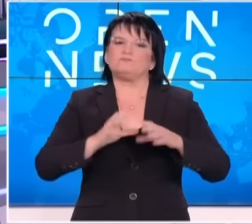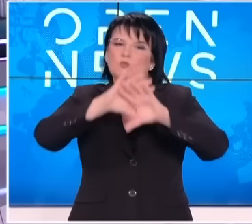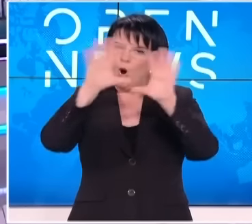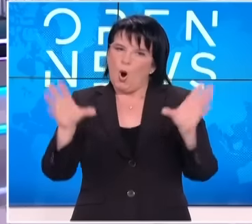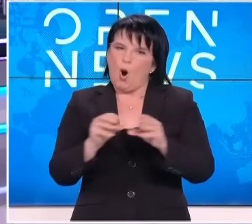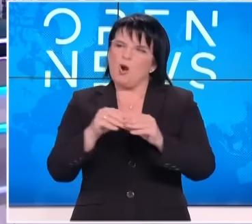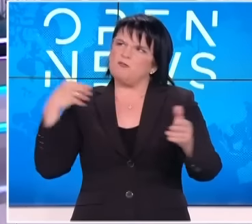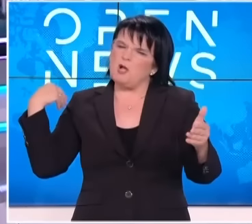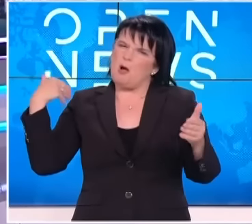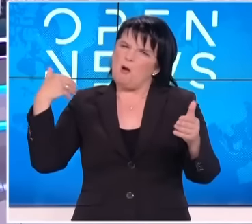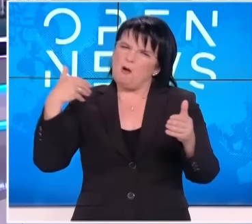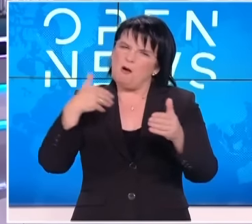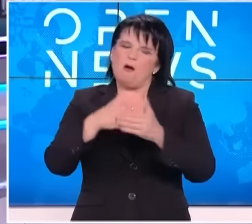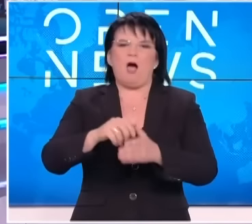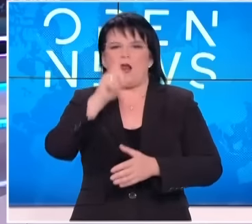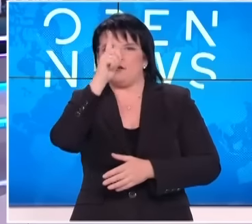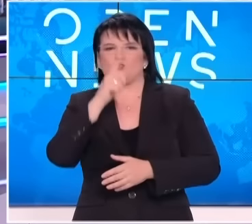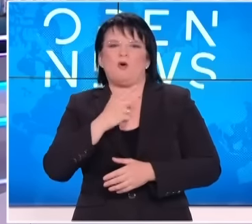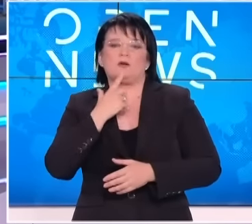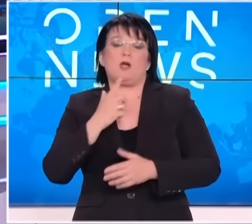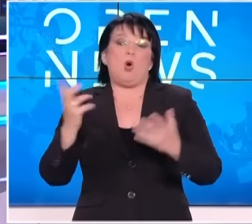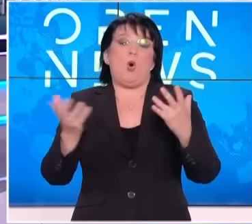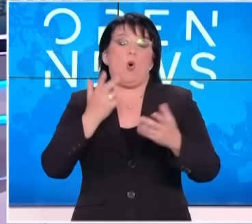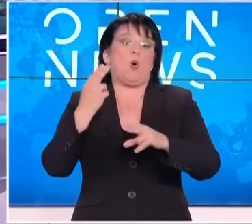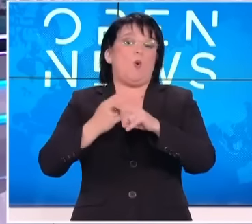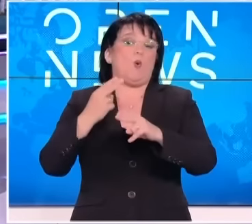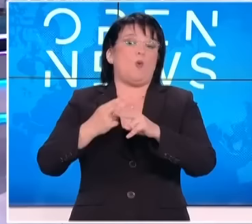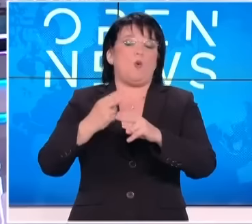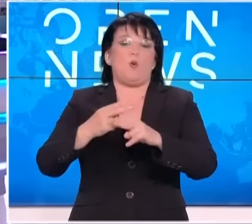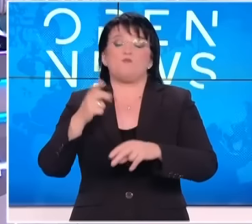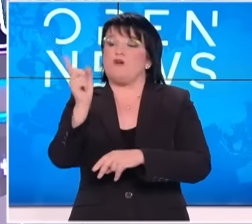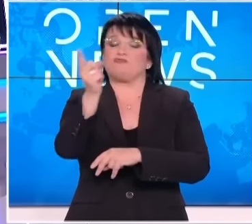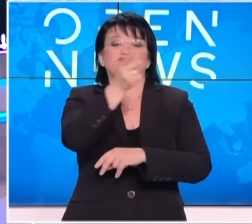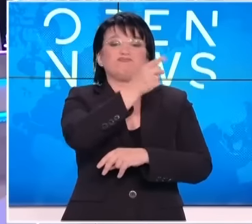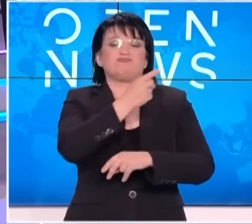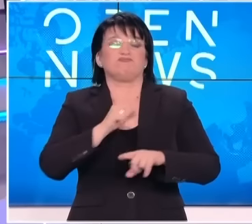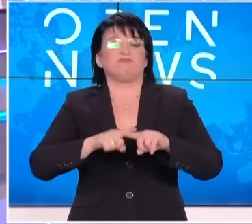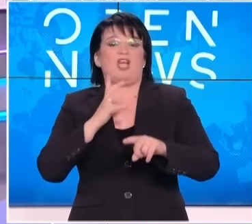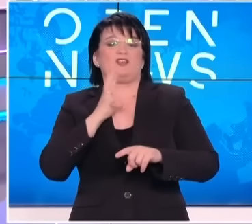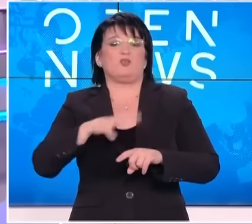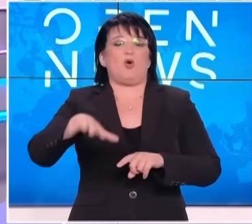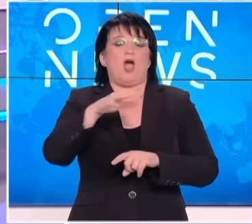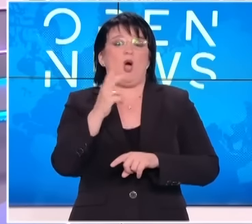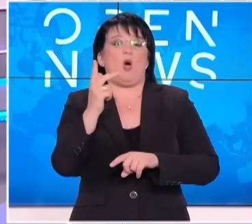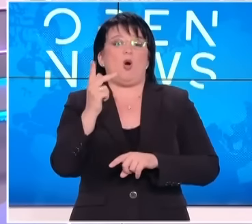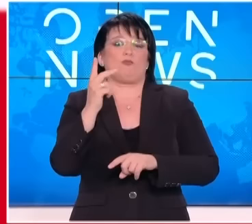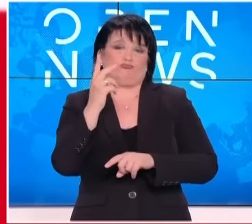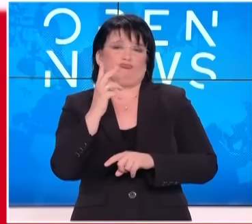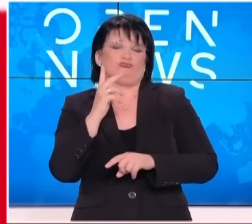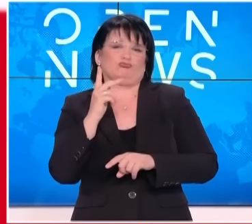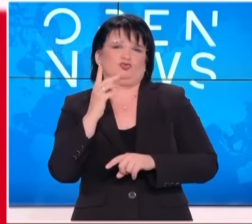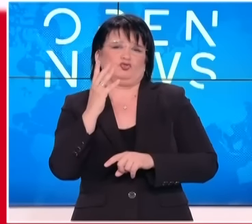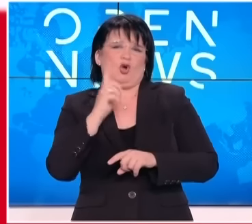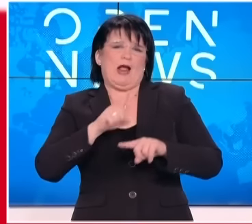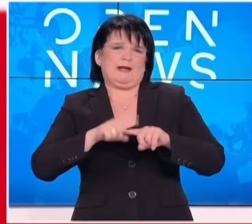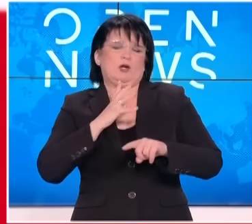αυτά που έκανε όχι μόνο για την αλαζονία και το πώς αξιοποίησε κουνώντας το δάχτυλο στον ελληνικό λαό το 41% αλλά να δεχτεί